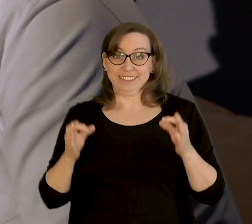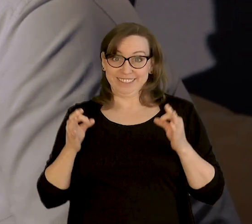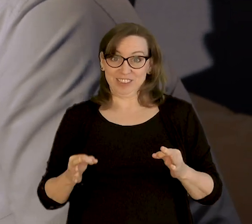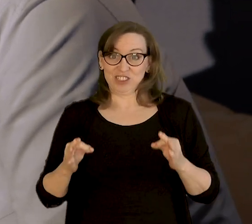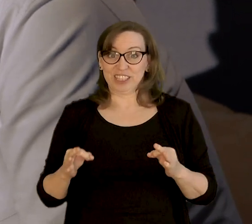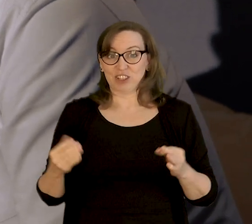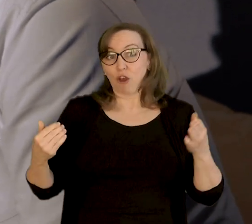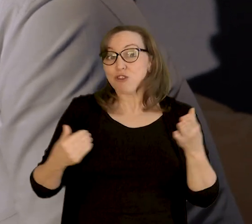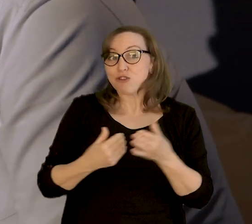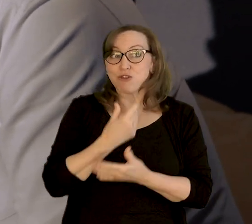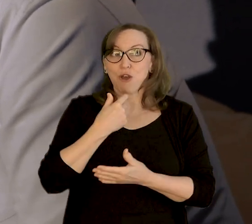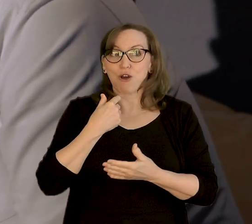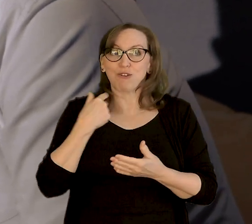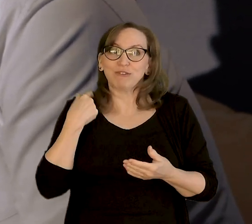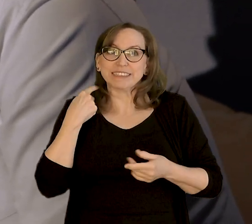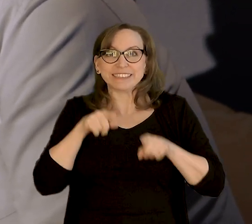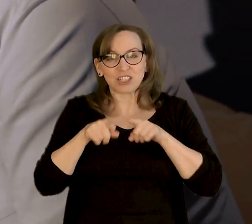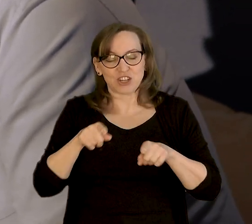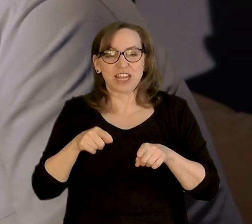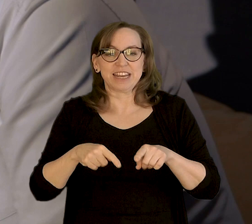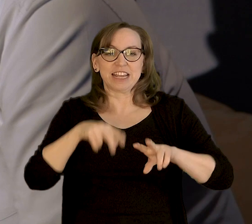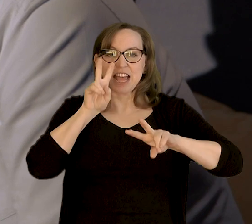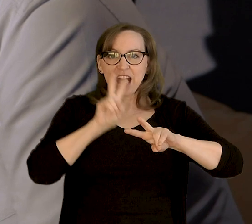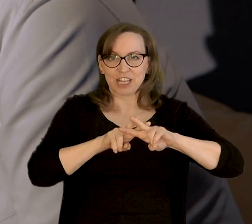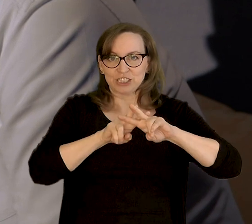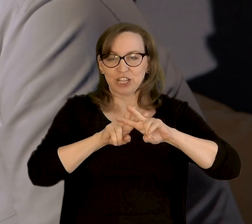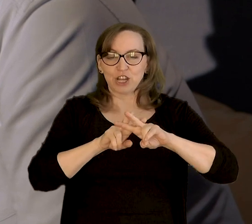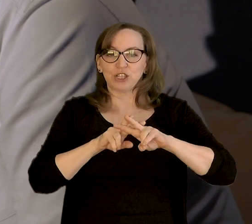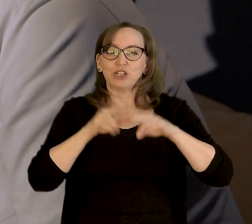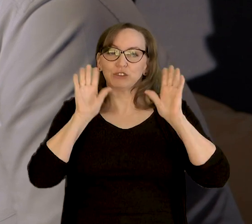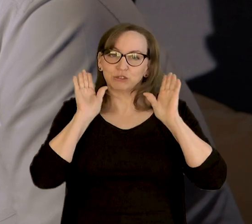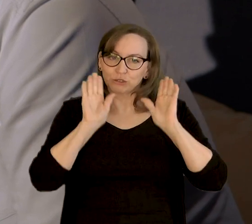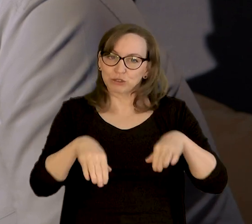znaczenia. Hashtag zostań w domu.